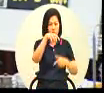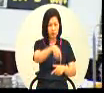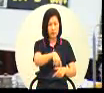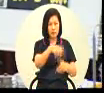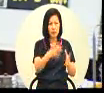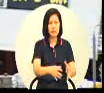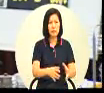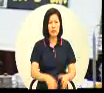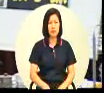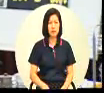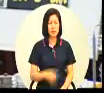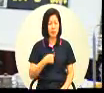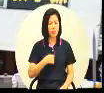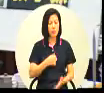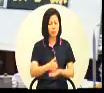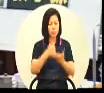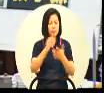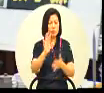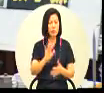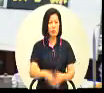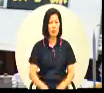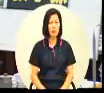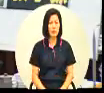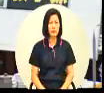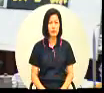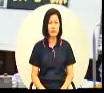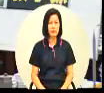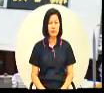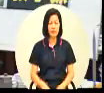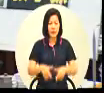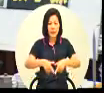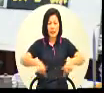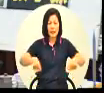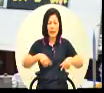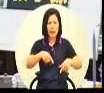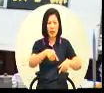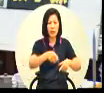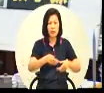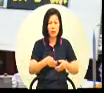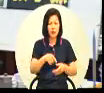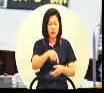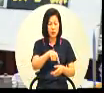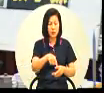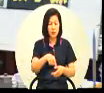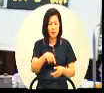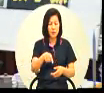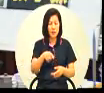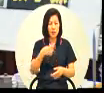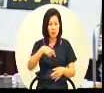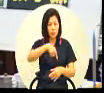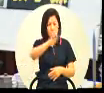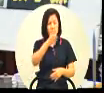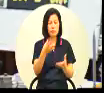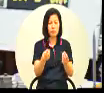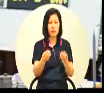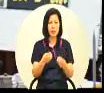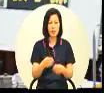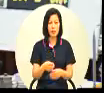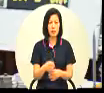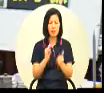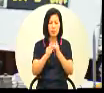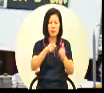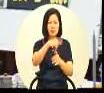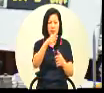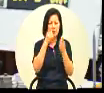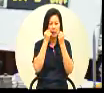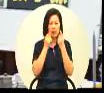实老实讲，兰屿啊那个地方我从来没去过，可是我看到那边的居民很可怜。核废料肯定一定要不